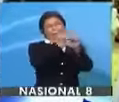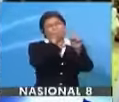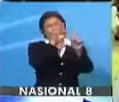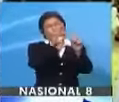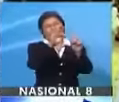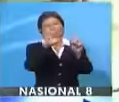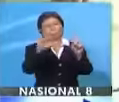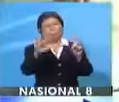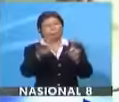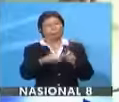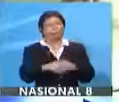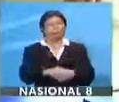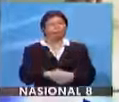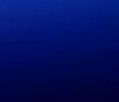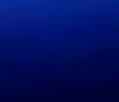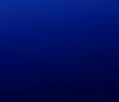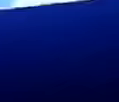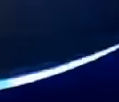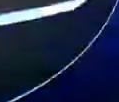1995.